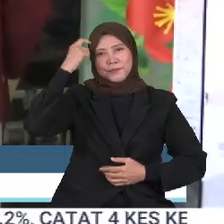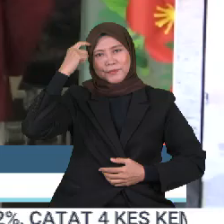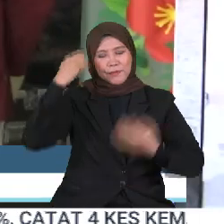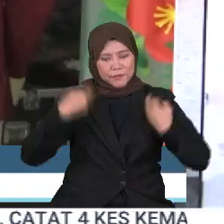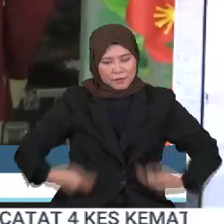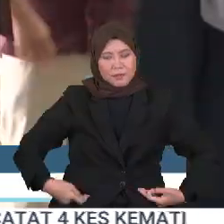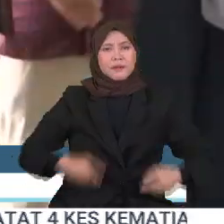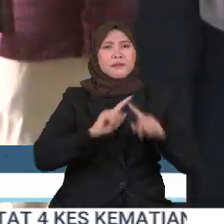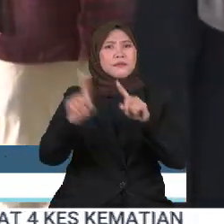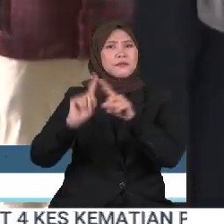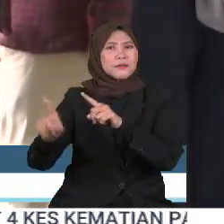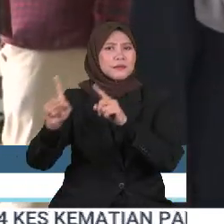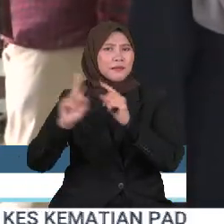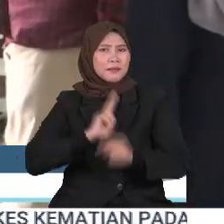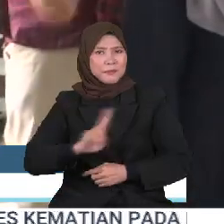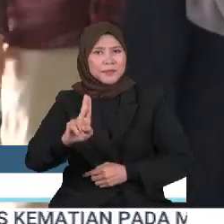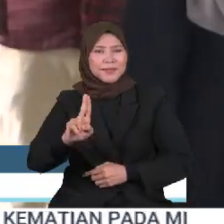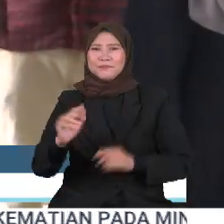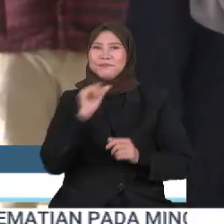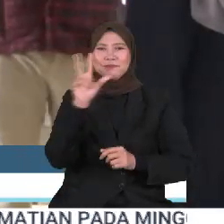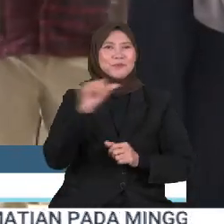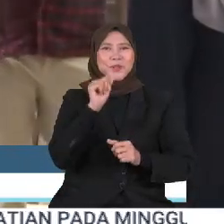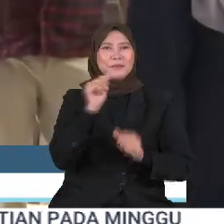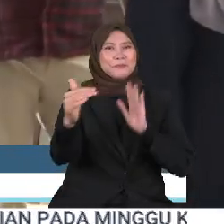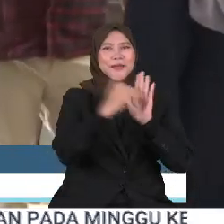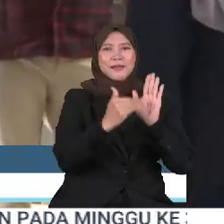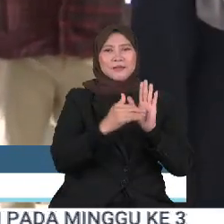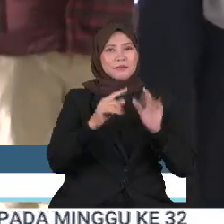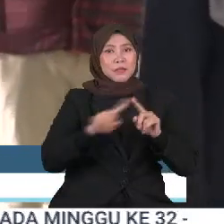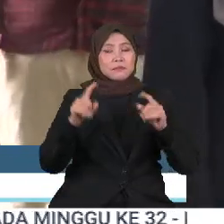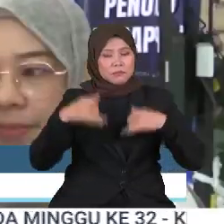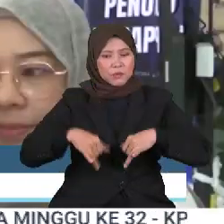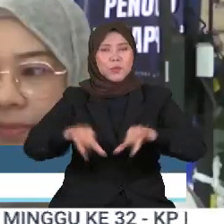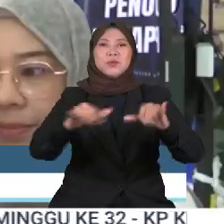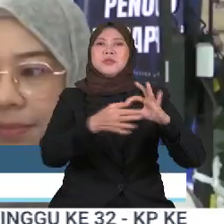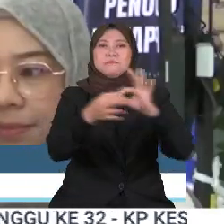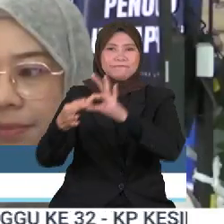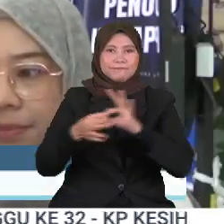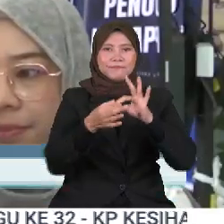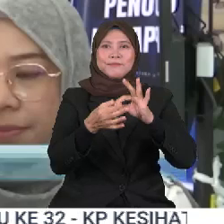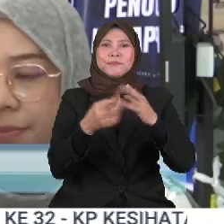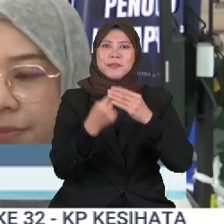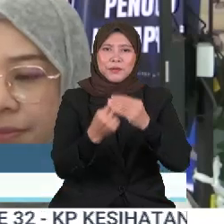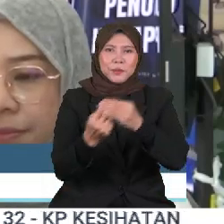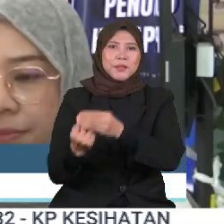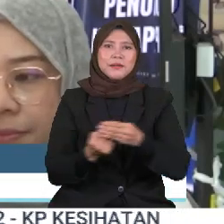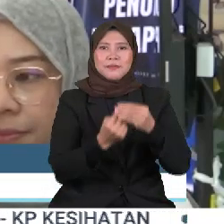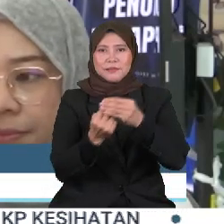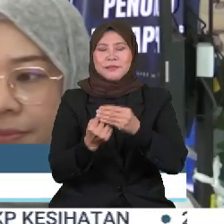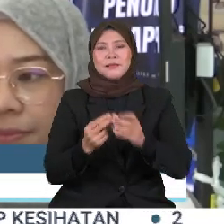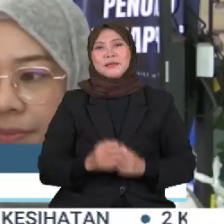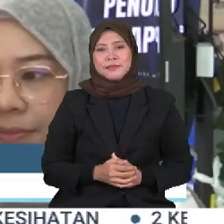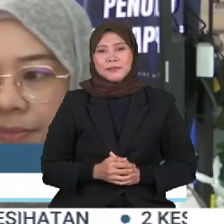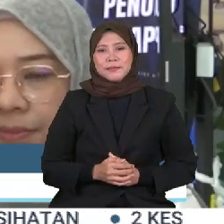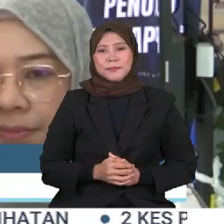perbedaan agama dan kaum bukan penghalang semangat itu Terus diperkokoh walaupun kita berbinam